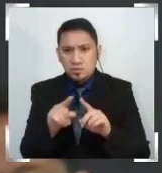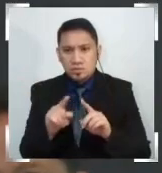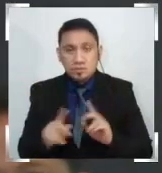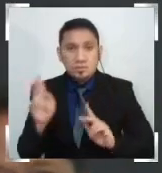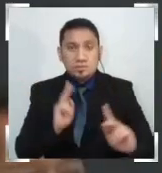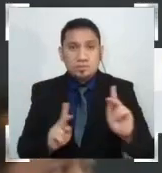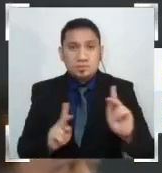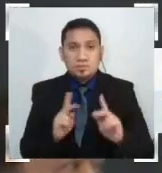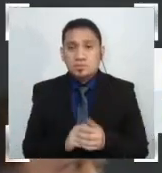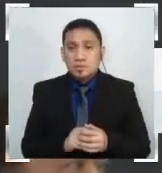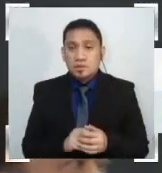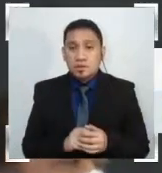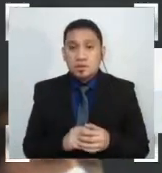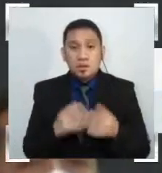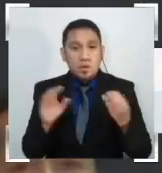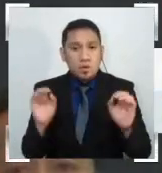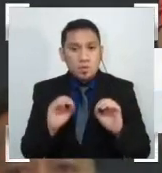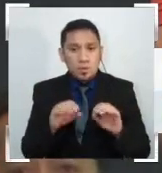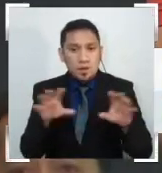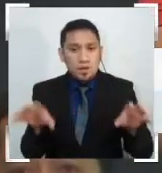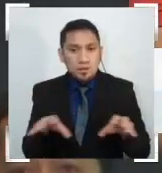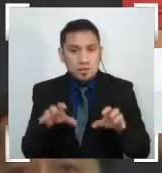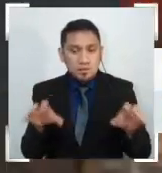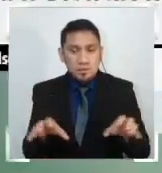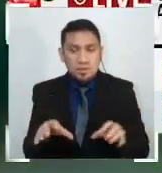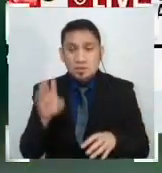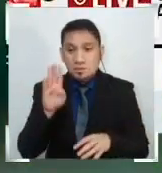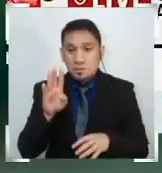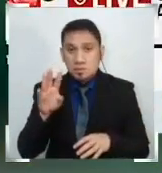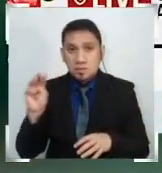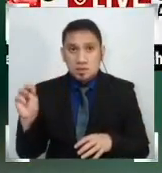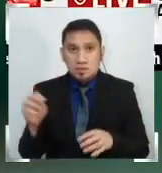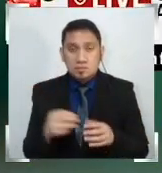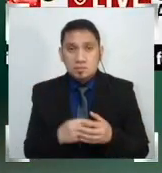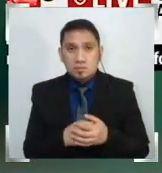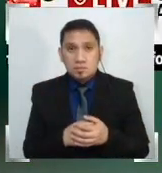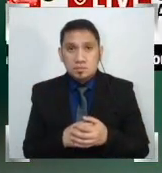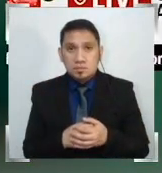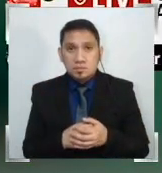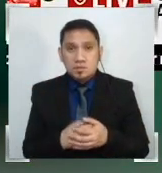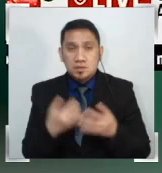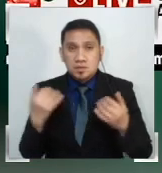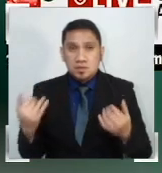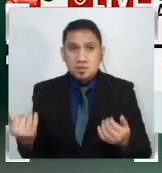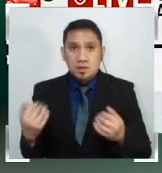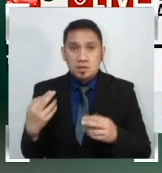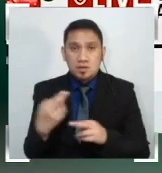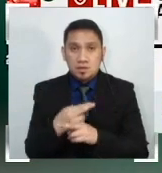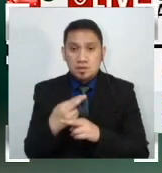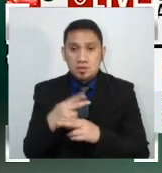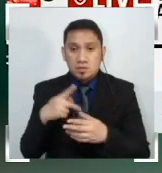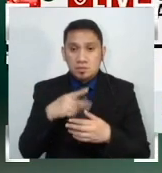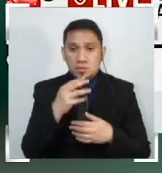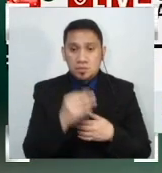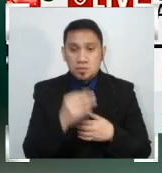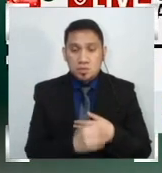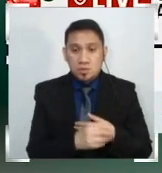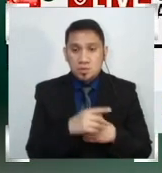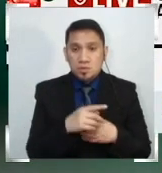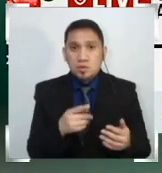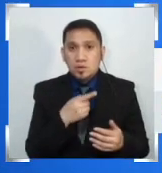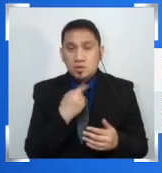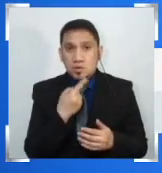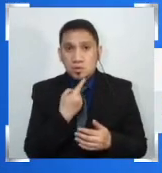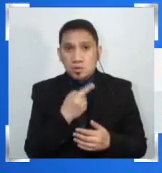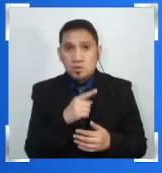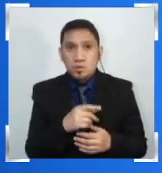public activity ngayong araw si dating Senador Bongbong Marcos. Nasa kanyang regular program naman sa Davao City Disaster Radio si Mayor